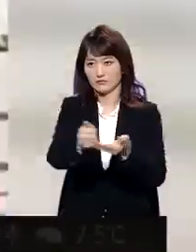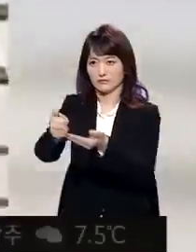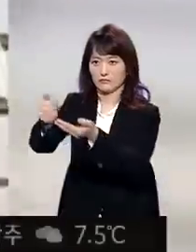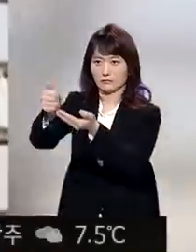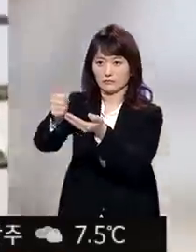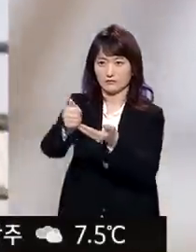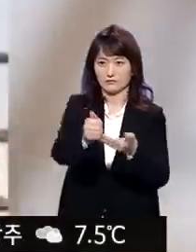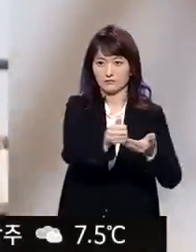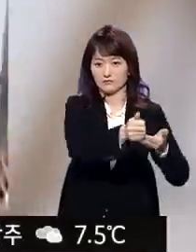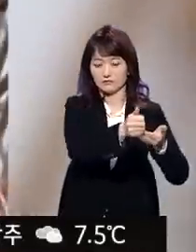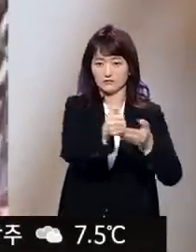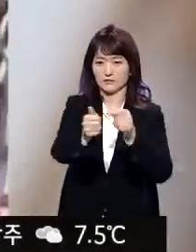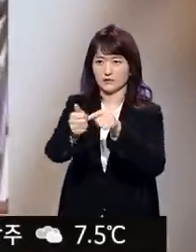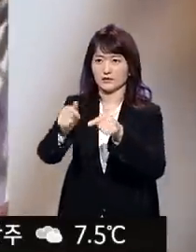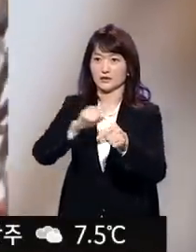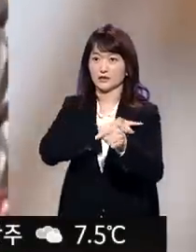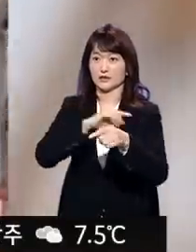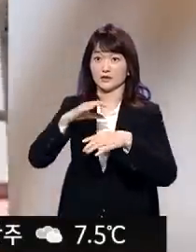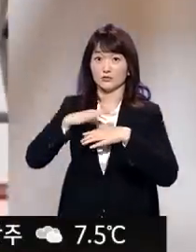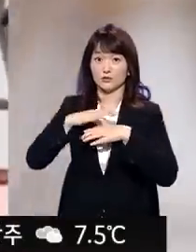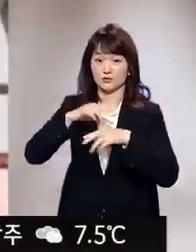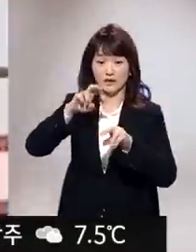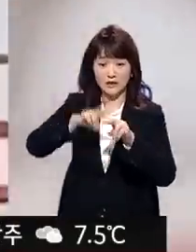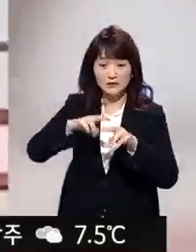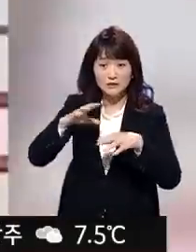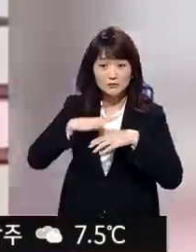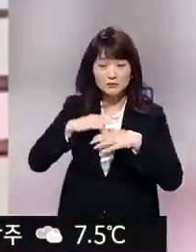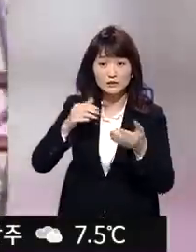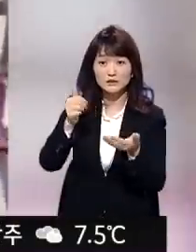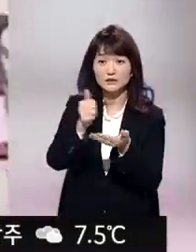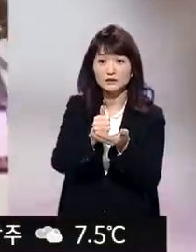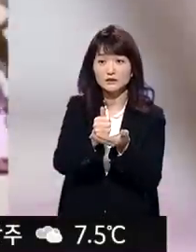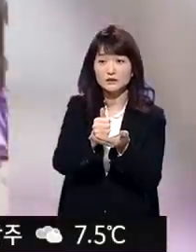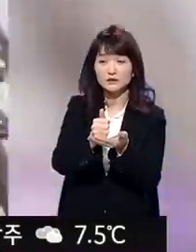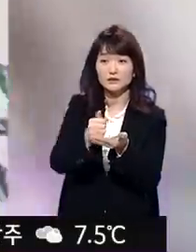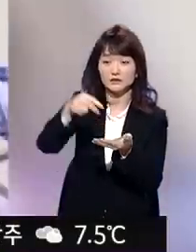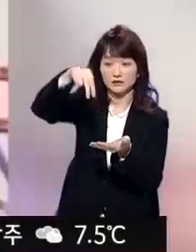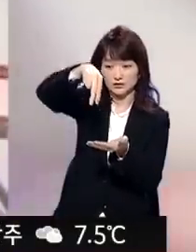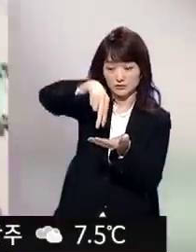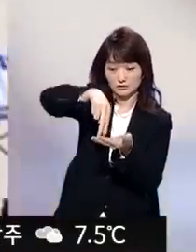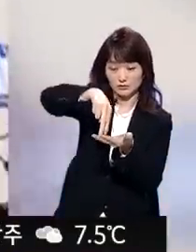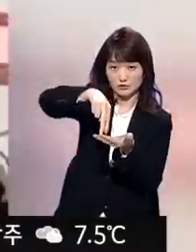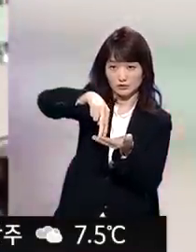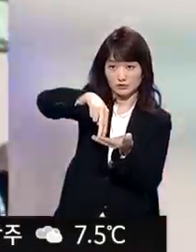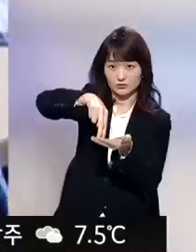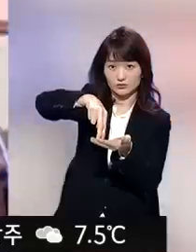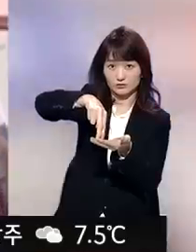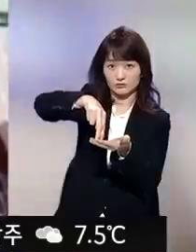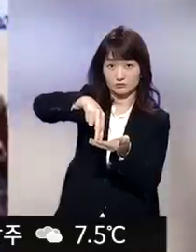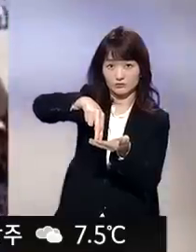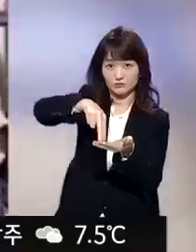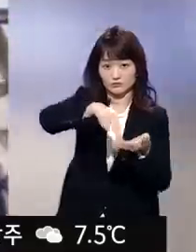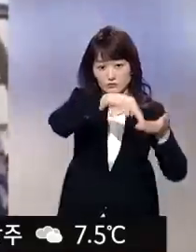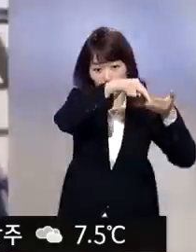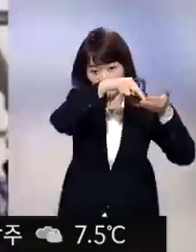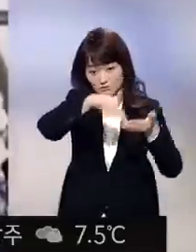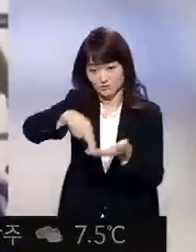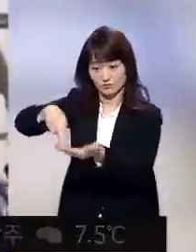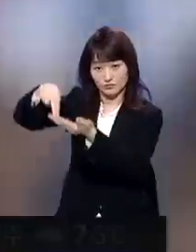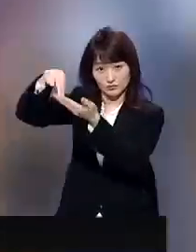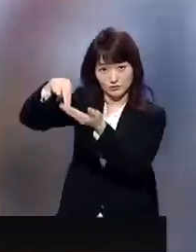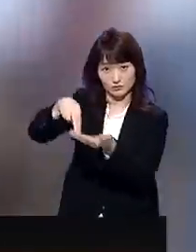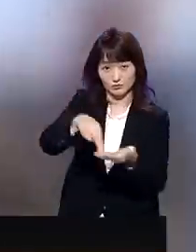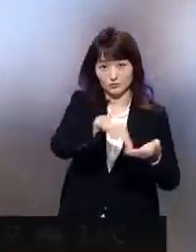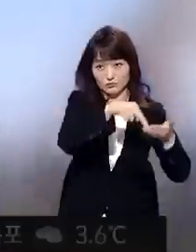끝자리라서 가장 무서운 자리인데요. 앉아만 있어도 무서울 텐데 이 남성은 안전장비 하나 걸치지 않고 마치 고개를 나듯이 팔을 휘휘